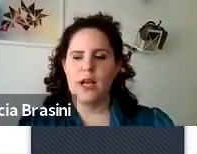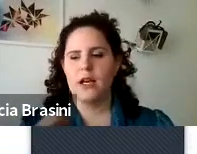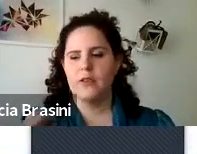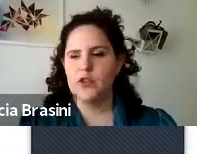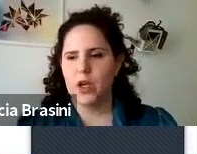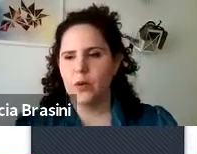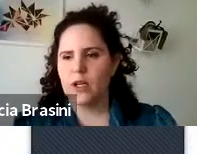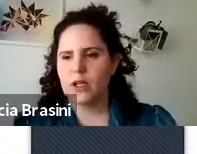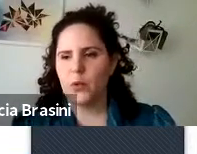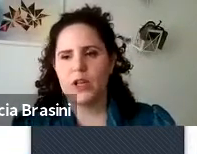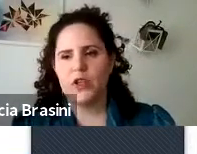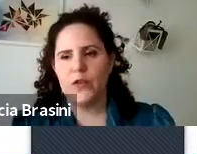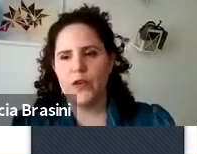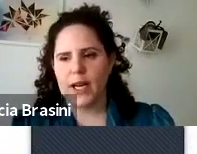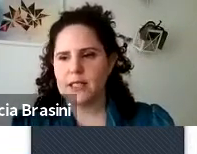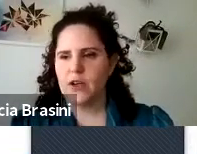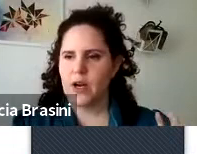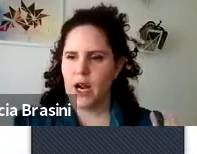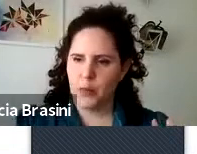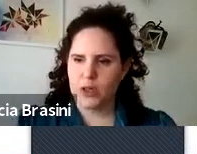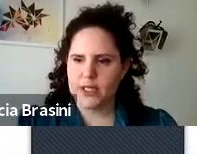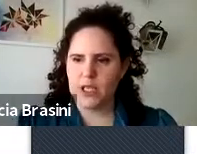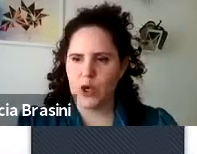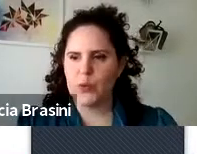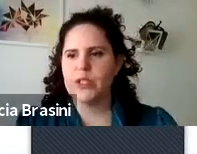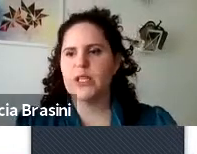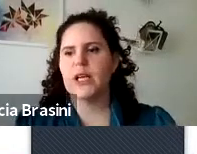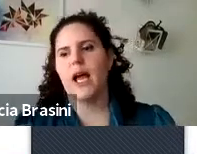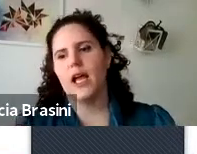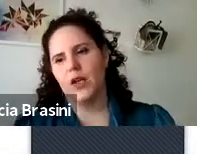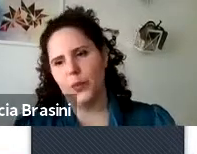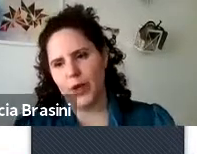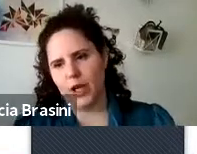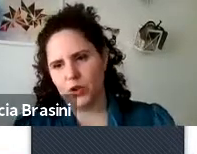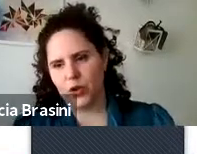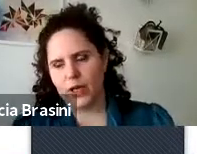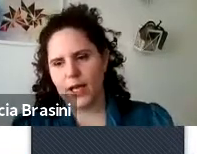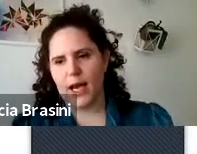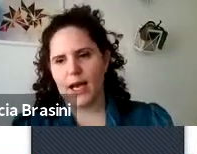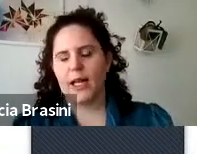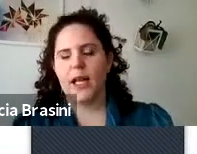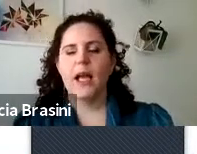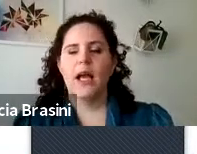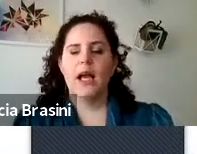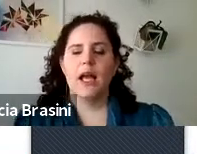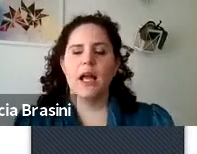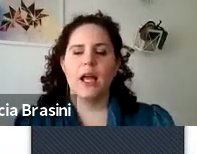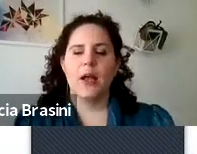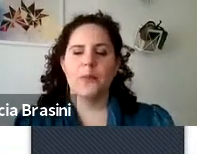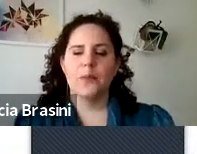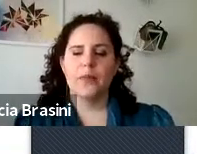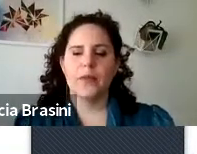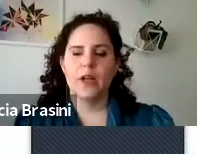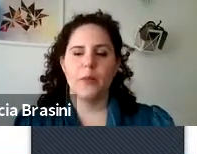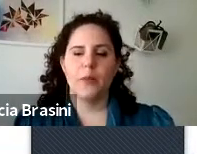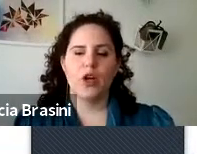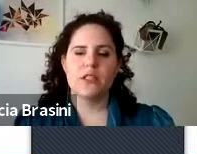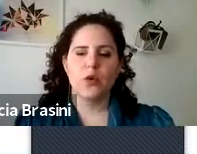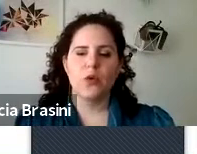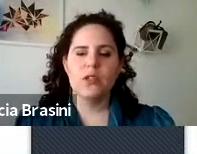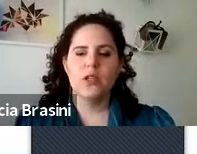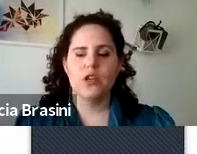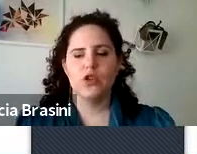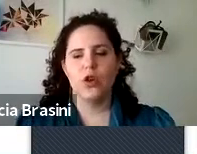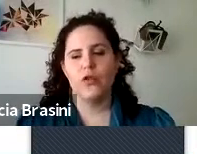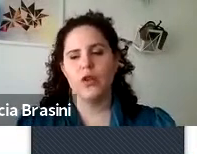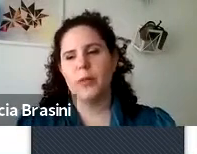L'impianto cocleare, vi spiego un attimo la differenza tra la protesi acustica e l'impianto cocleare. Le